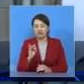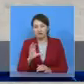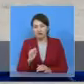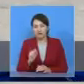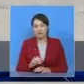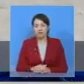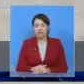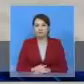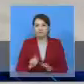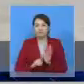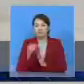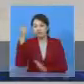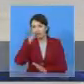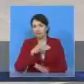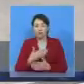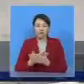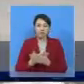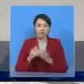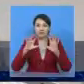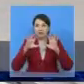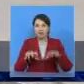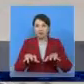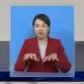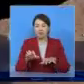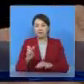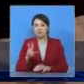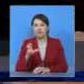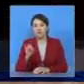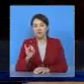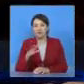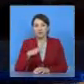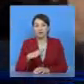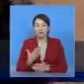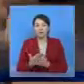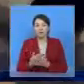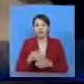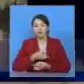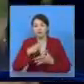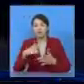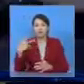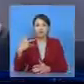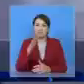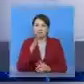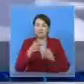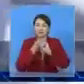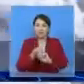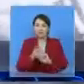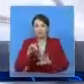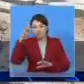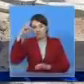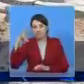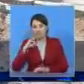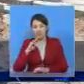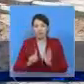Жабаева. В начале года по инициативе президента страны Касым-Жомарта Токаева в рамках празднования 30-летия независимости